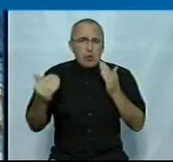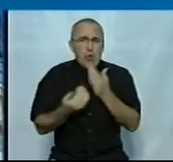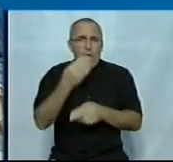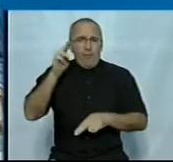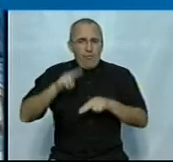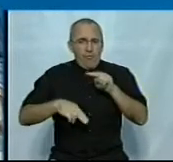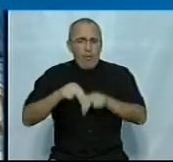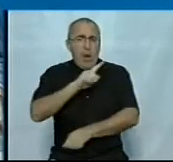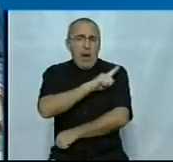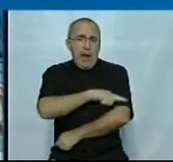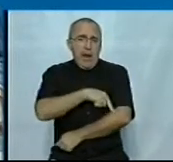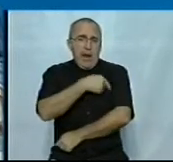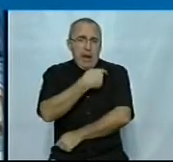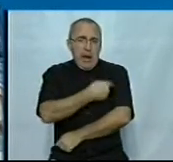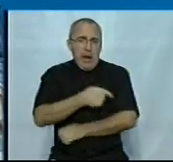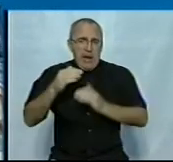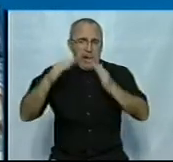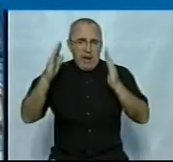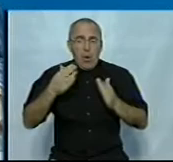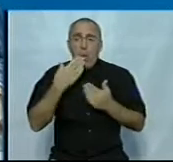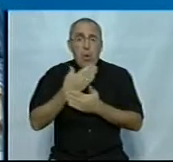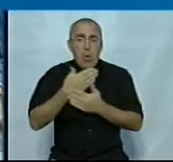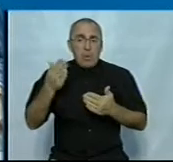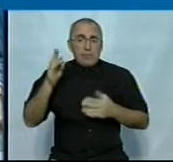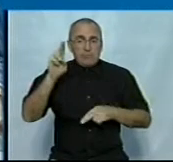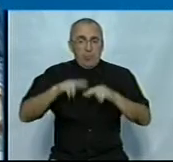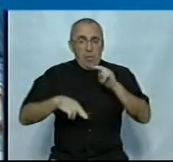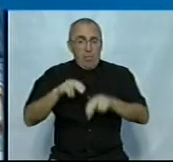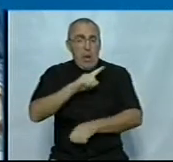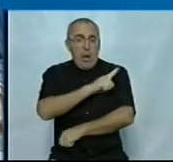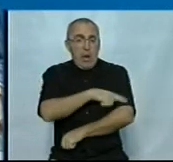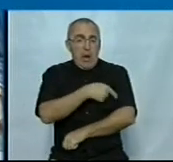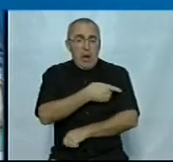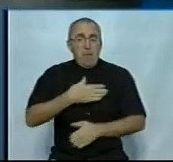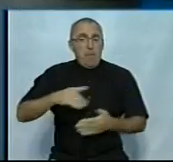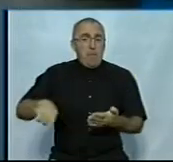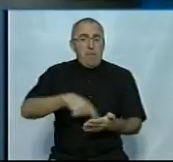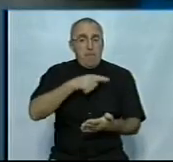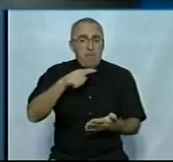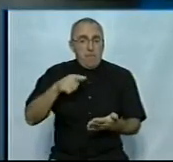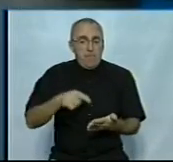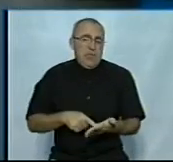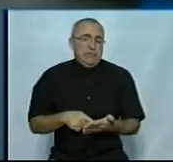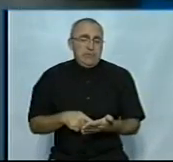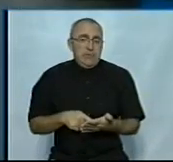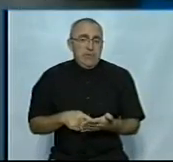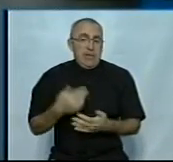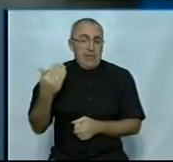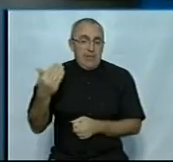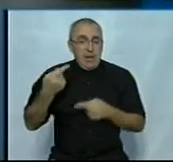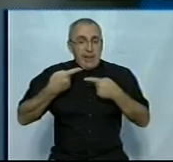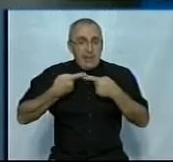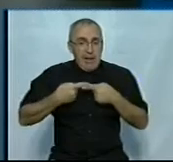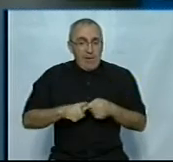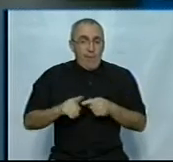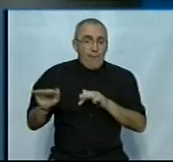новозбудованих лікарень, самих останніх збудованих лікарень в нашому місті. І її